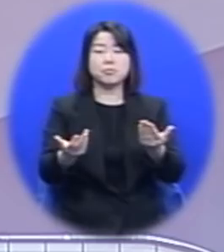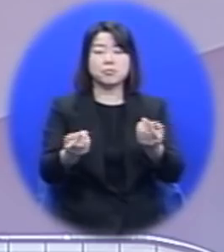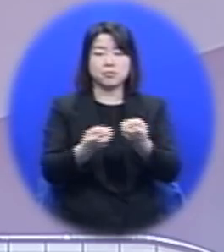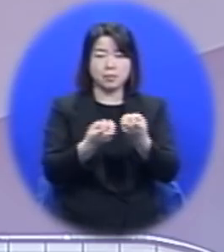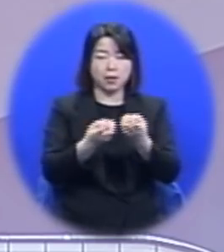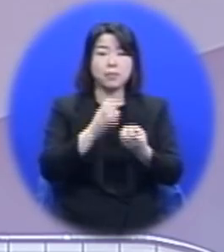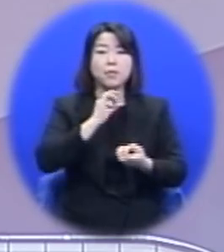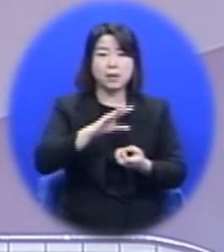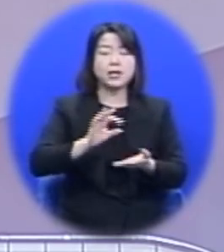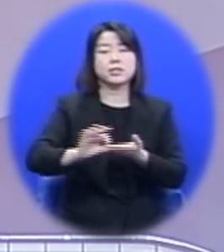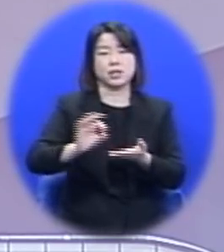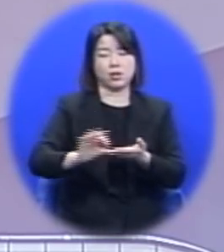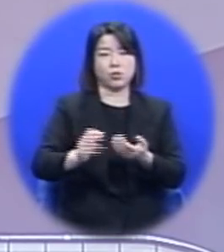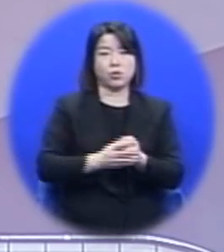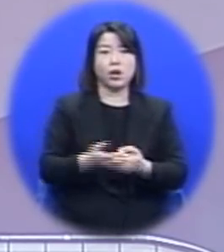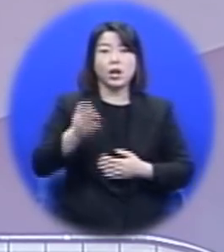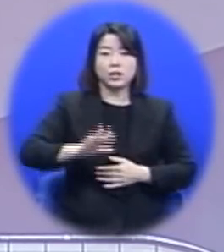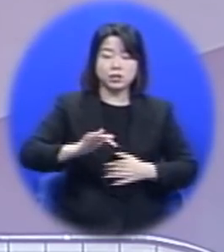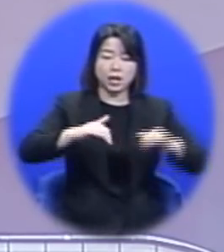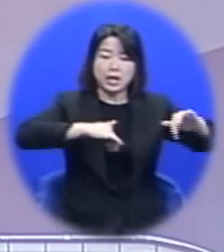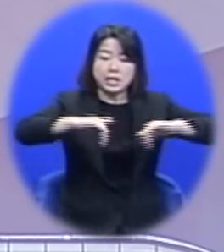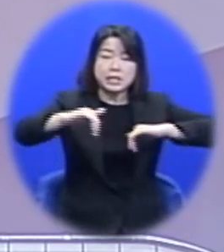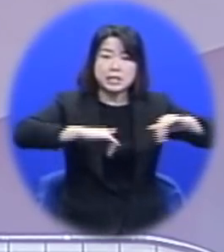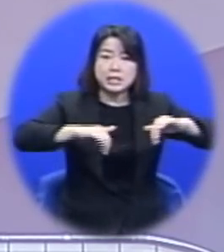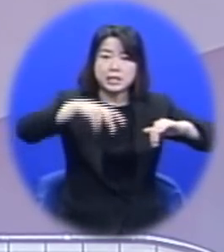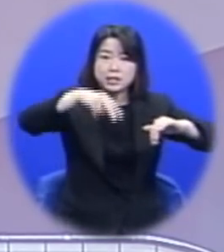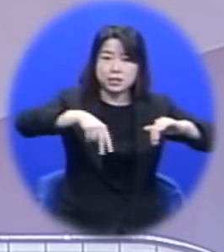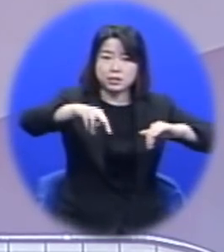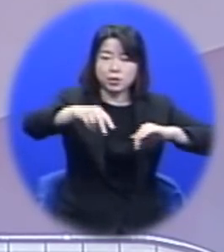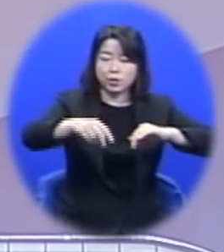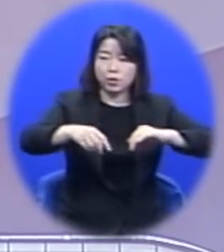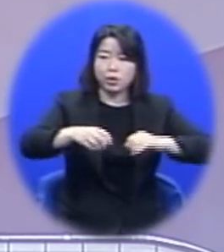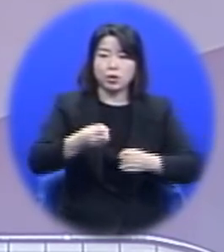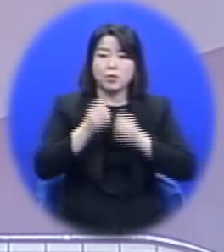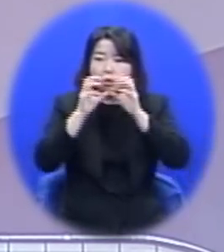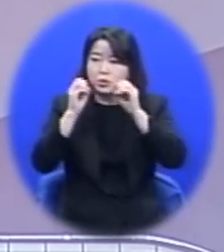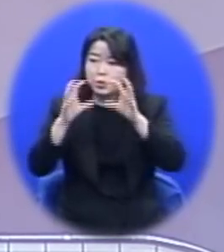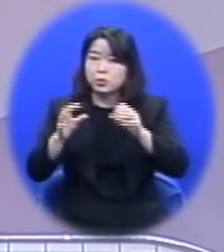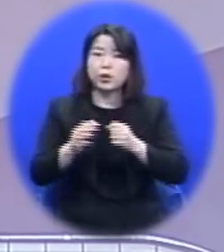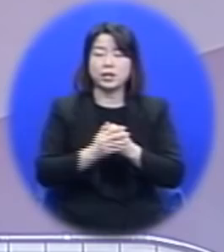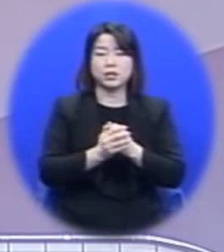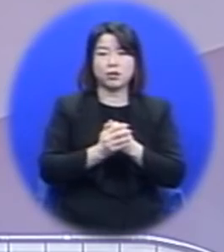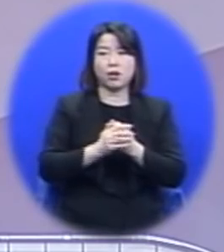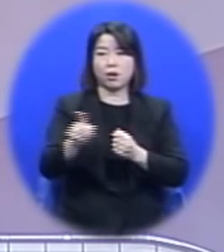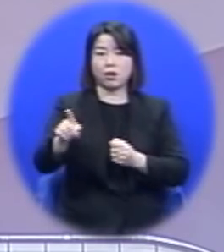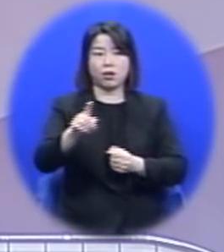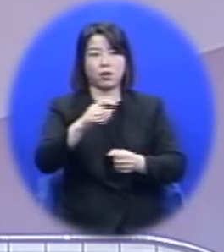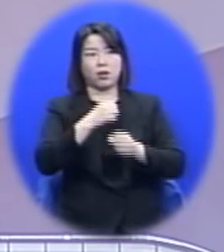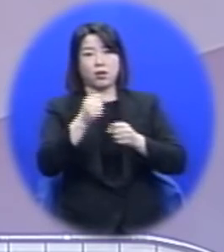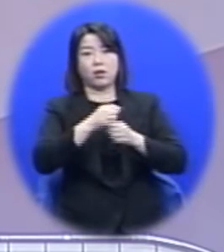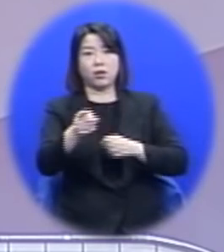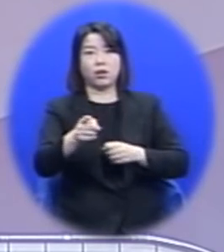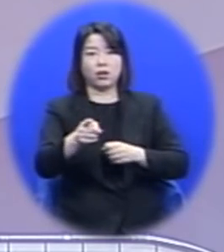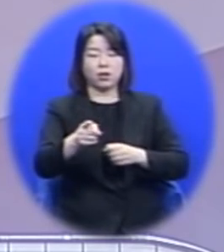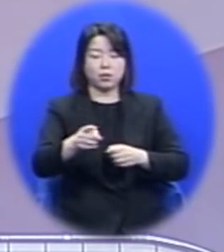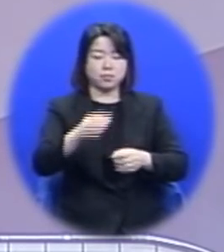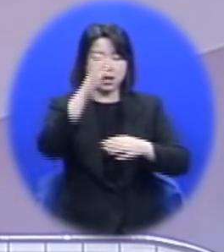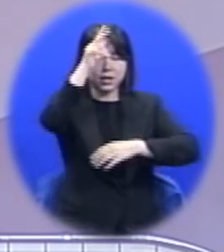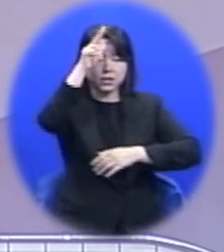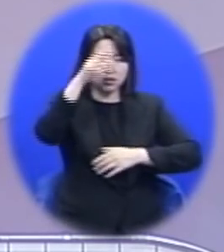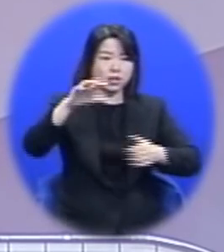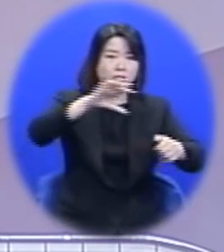없었어요. 그런데 노방전도를 하니 난리가 났죠. 경찰이 붙들고 가고 그리고